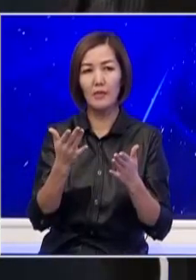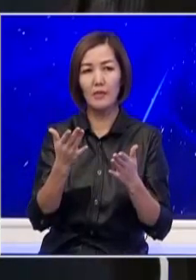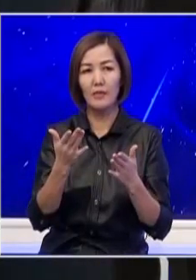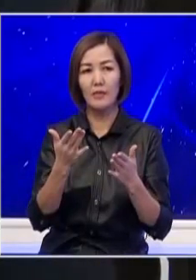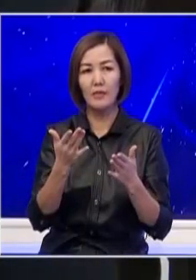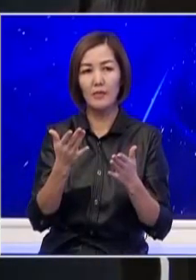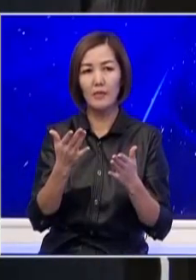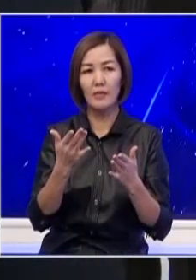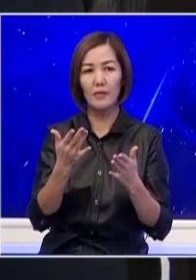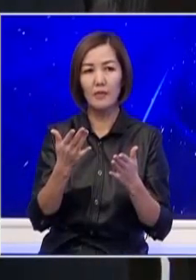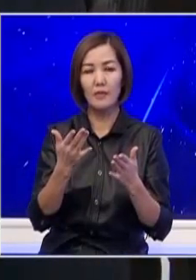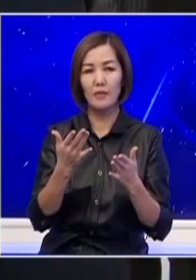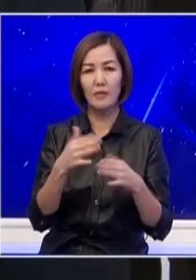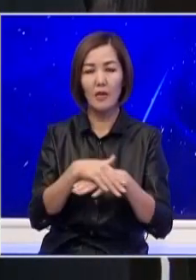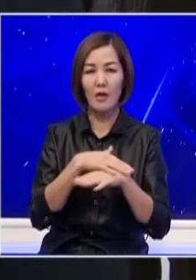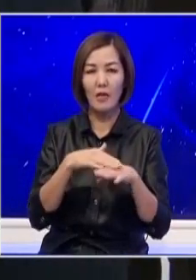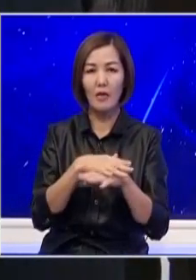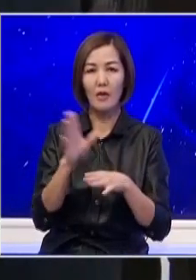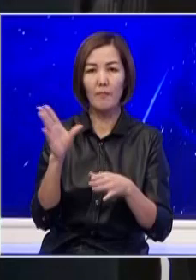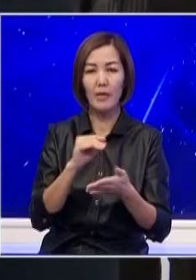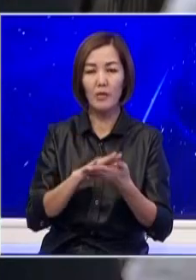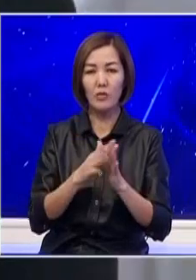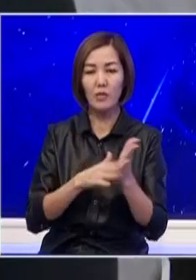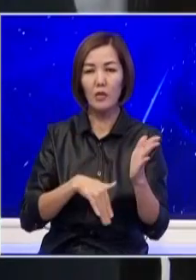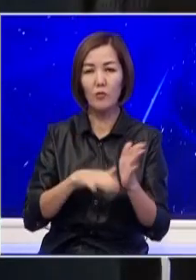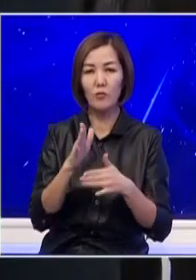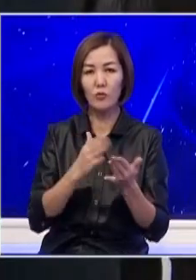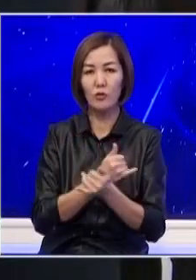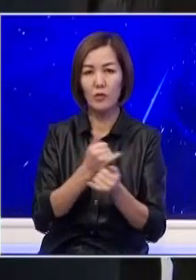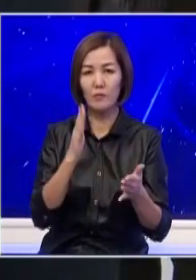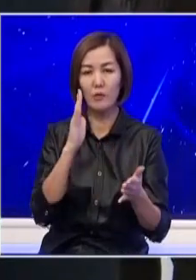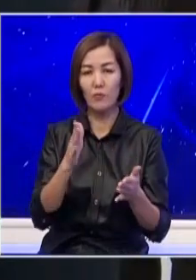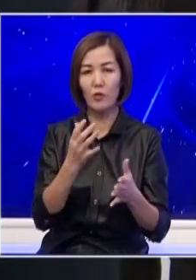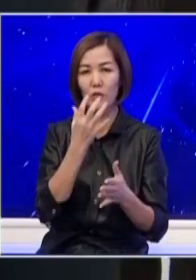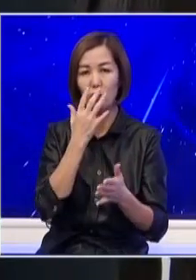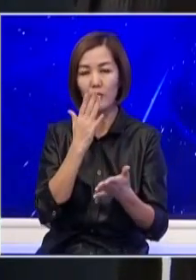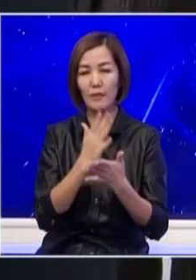емделуге келген аудан тұрғындарына барлық жағдай жасалынған, жылы